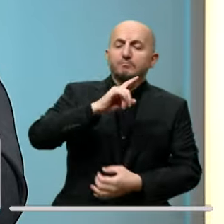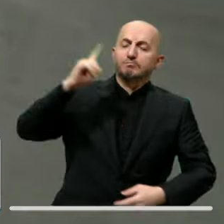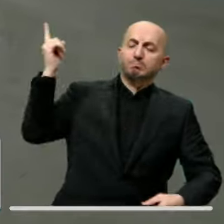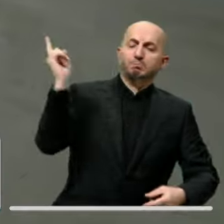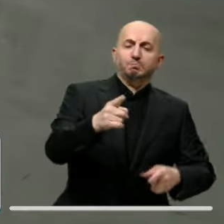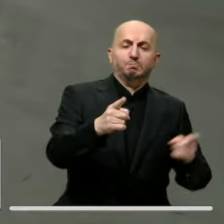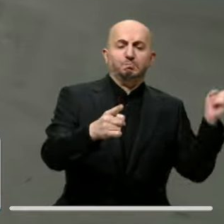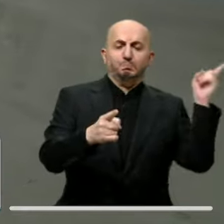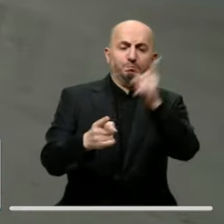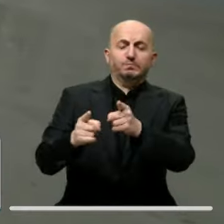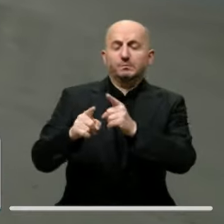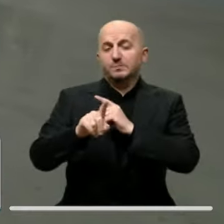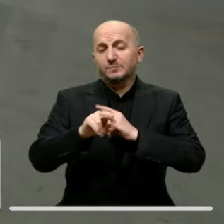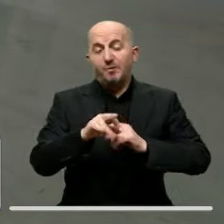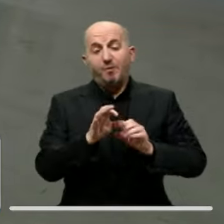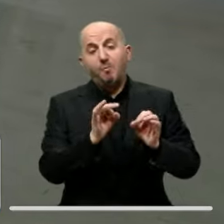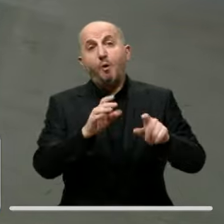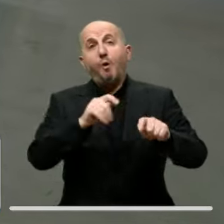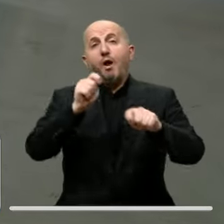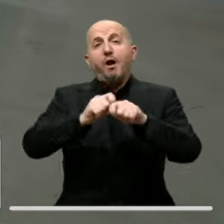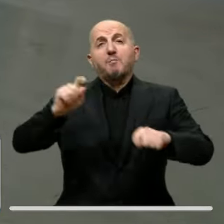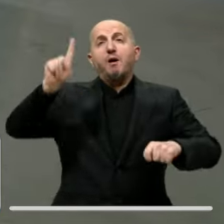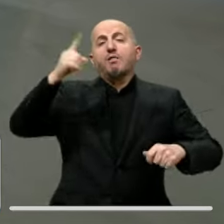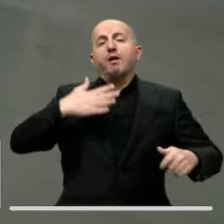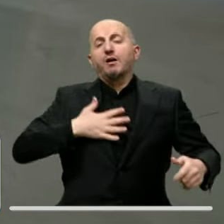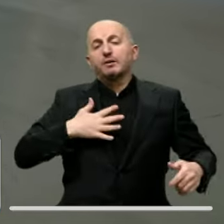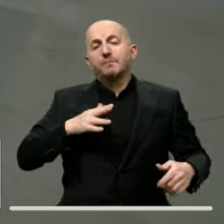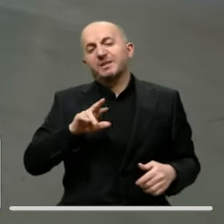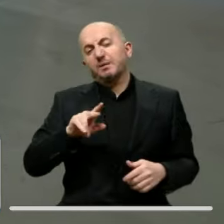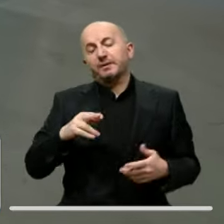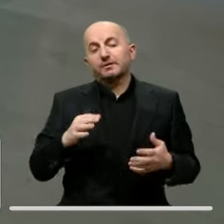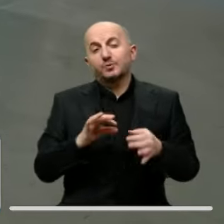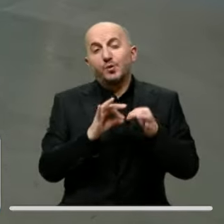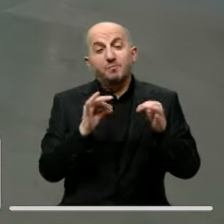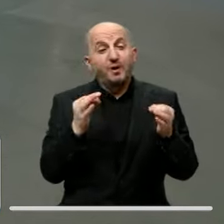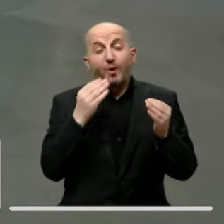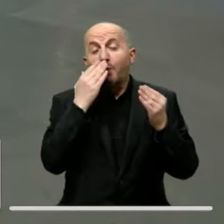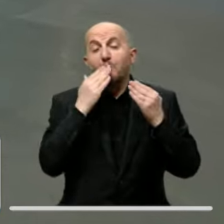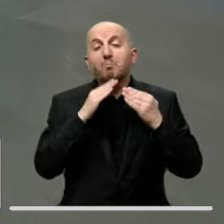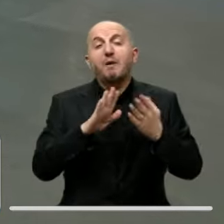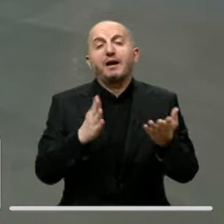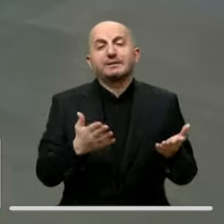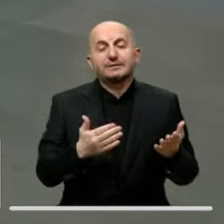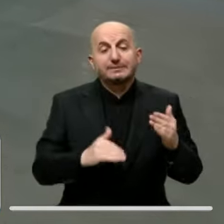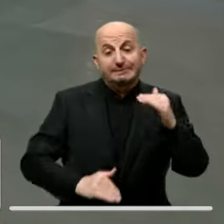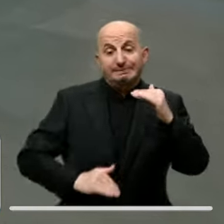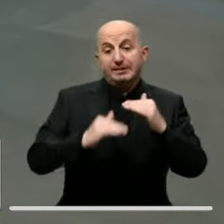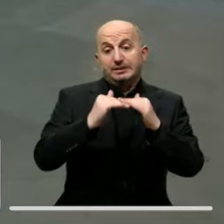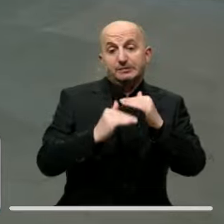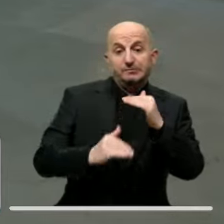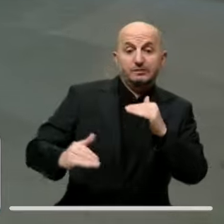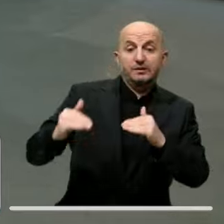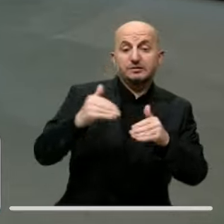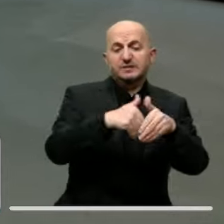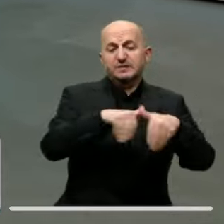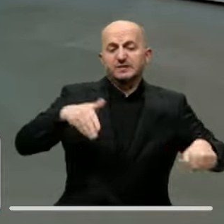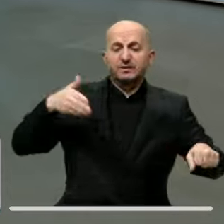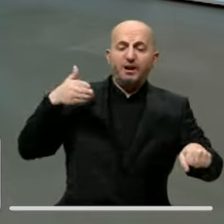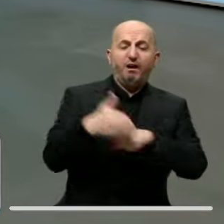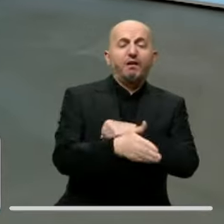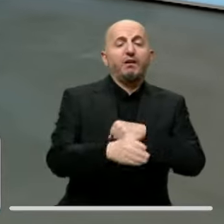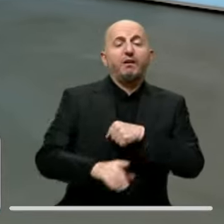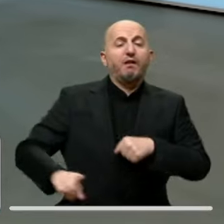gibi, böyle yap Allah'ım, şöyle yap falan gibi haddini aşarak Cenab-ı Hakk'a